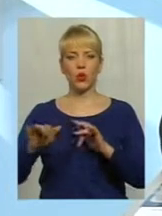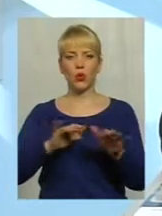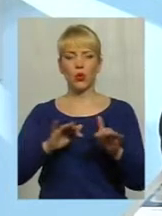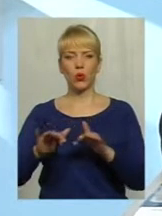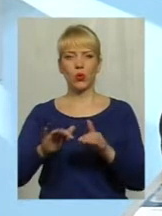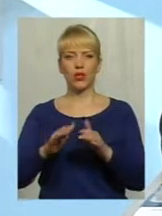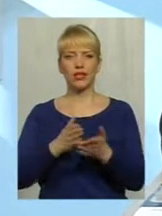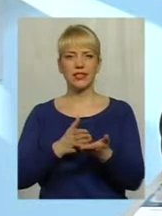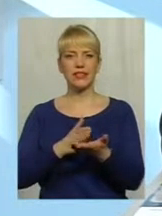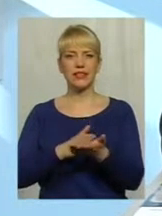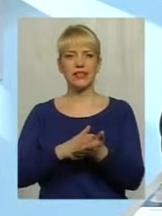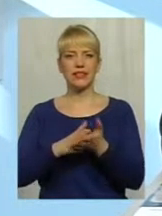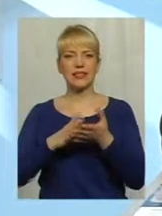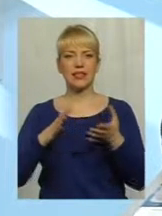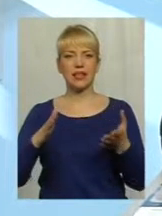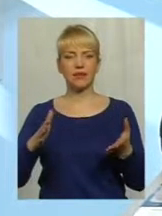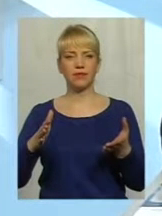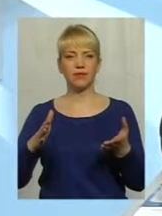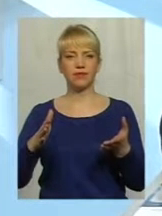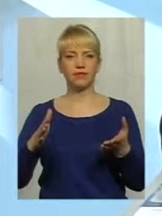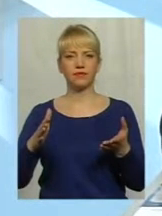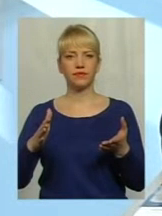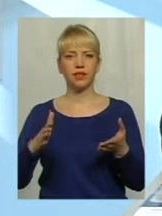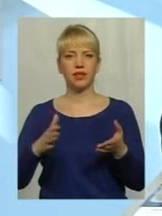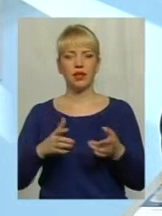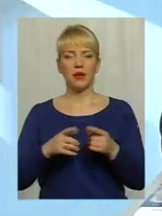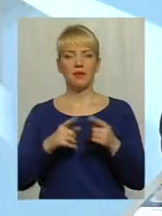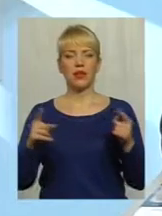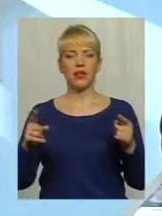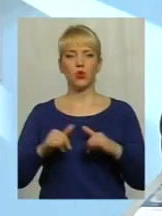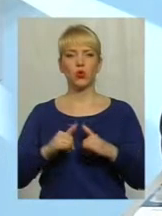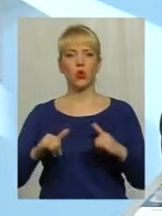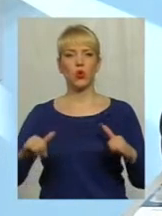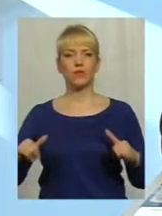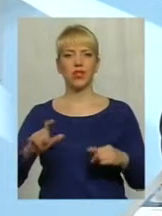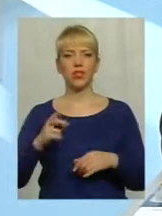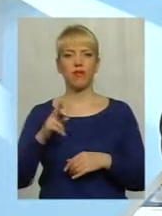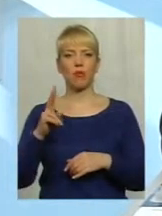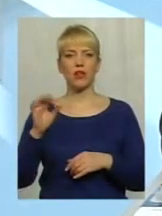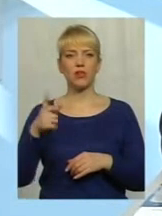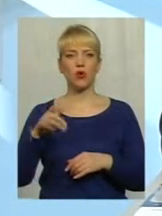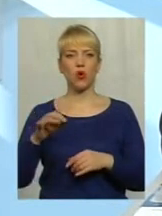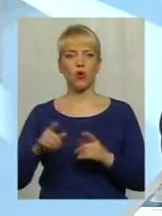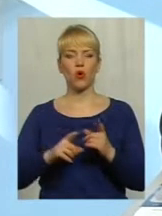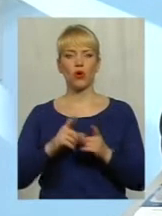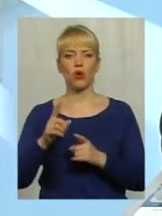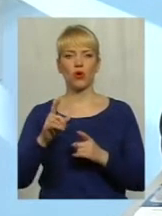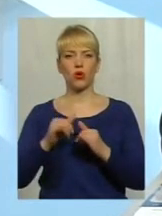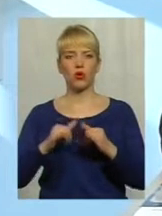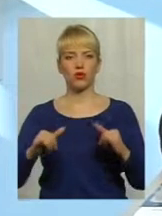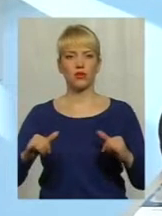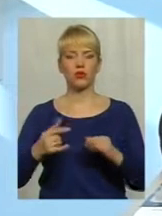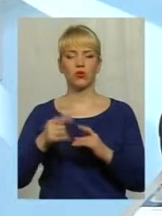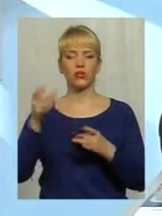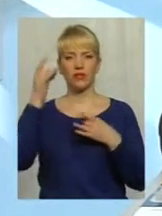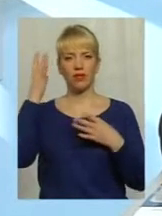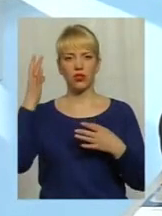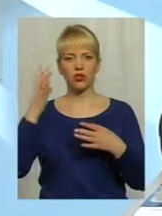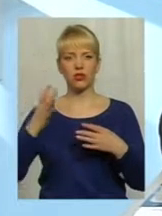цілий період розвитку, європейського розвитку і цивілізаційного розвитку